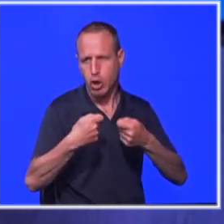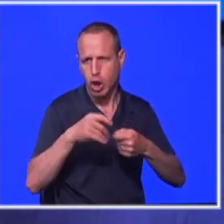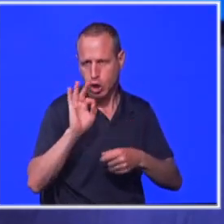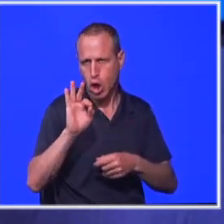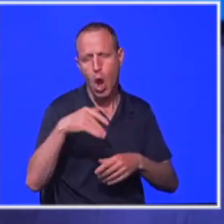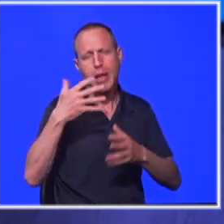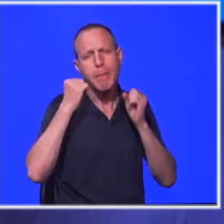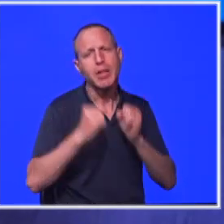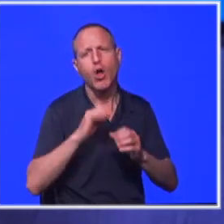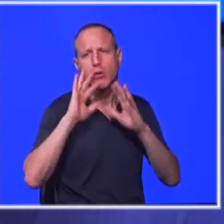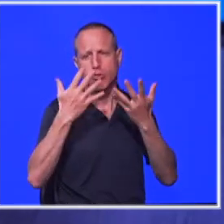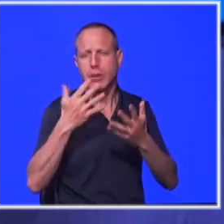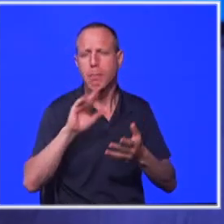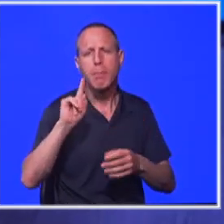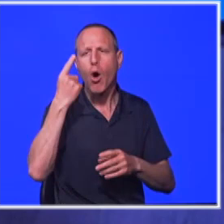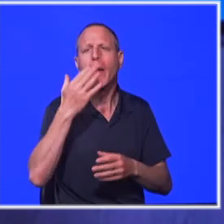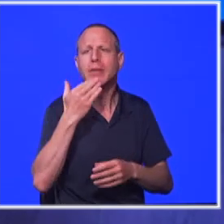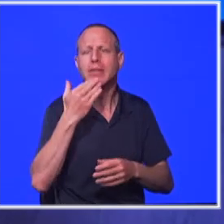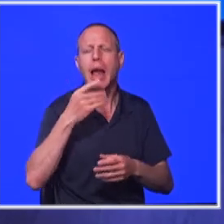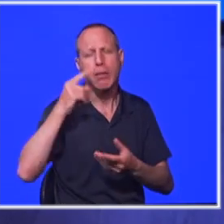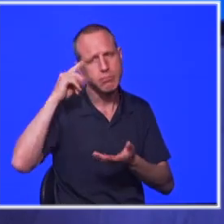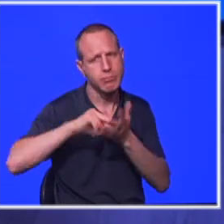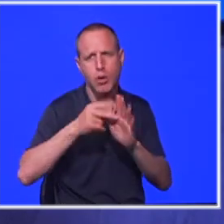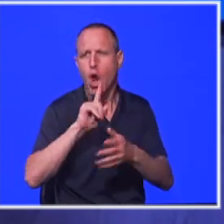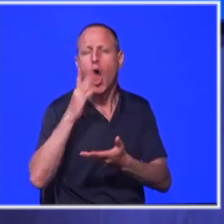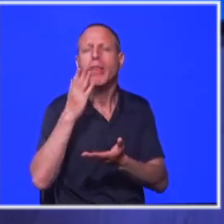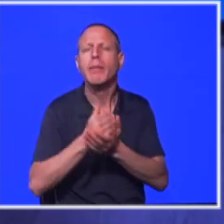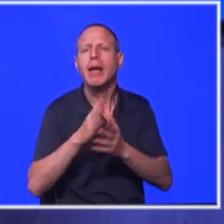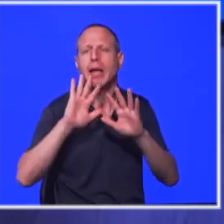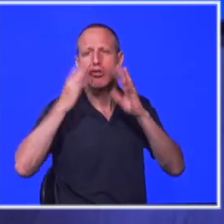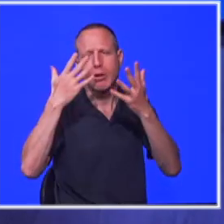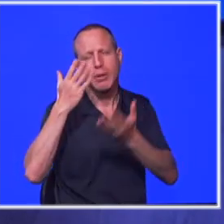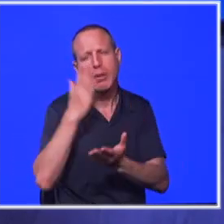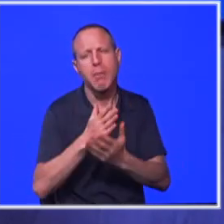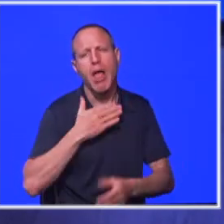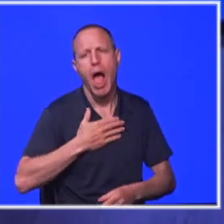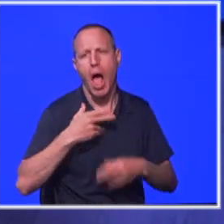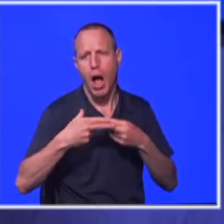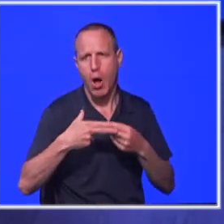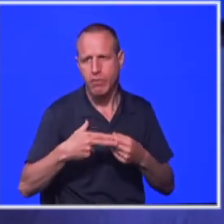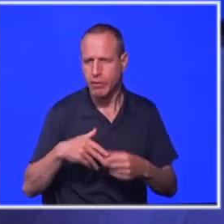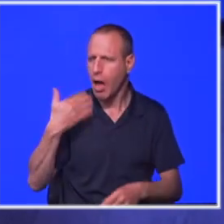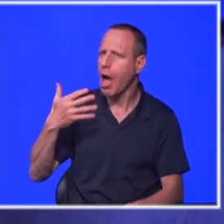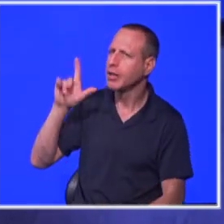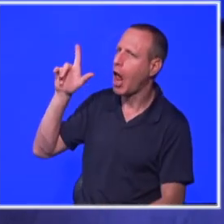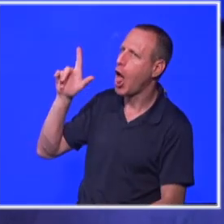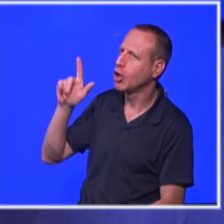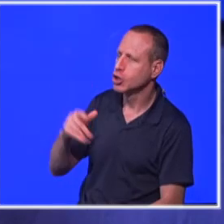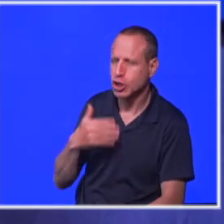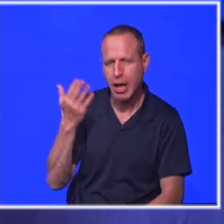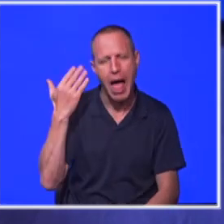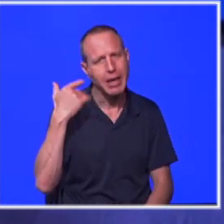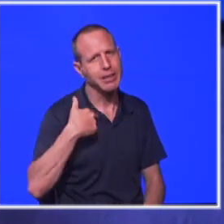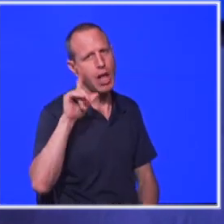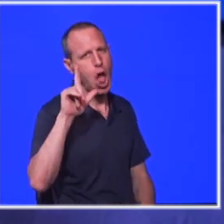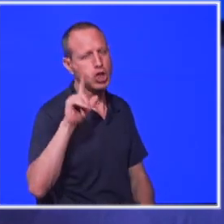בישראל? המדיניות לא נקבעת 10 שנים, אלא נקבעת לחג הקרוב. ואז מה אנחנו, מה קורה? היית לארג'. הייתי לארג'. מה